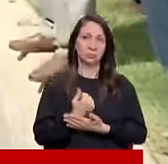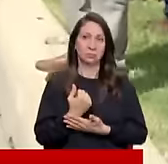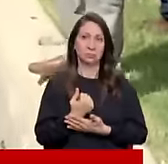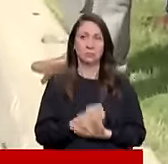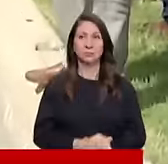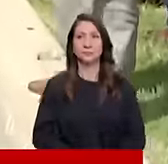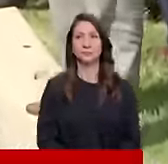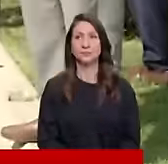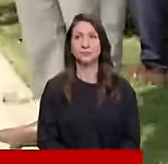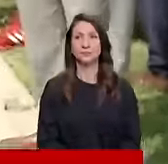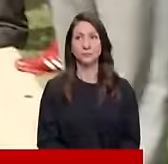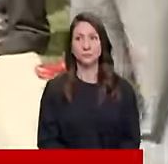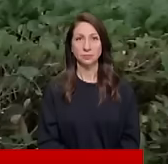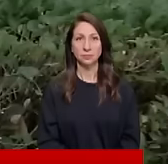çıktı.